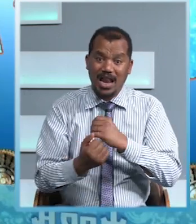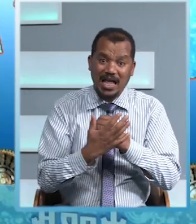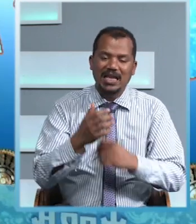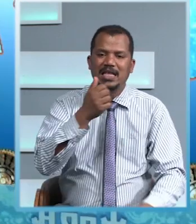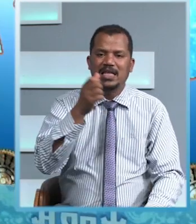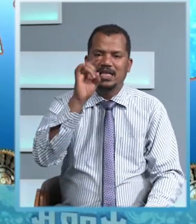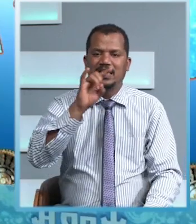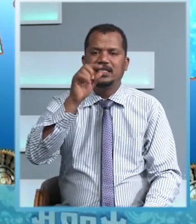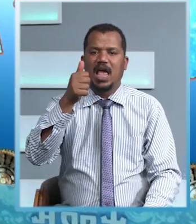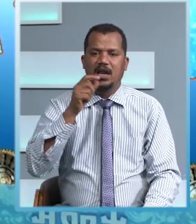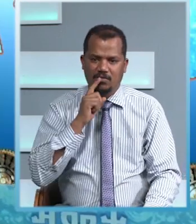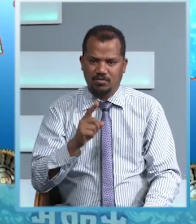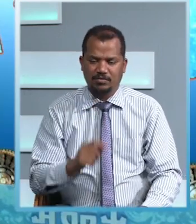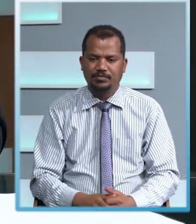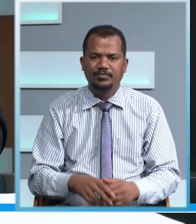ዘገባውን ይላከልን ኢዚያ ነው።